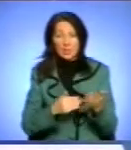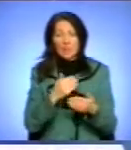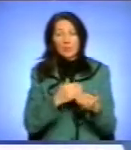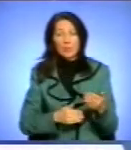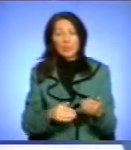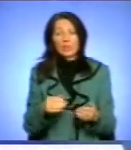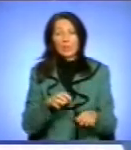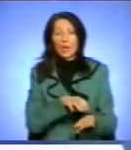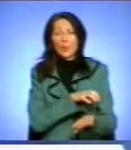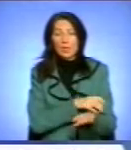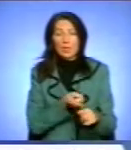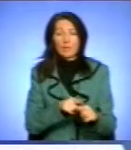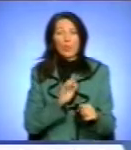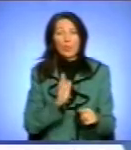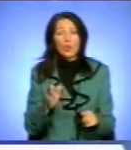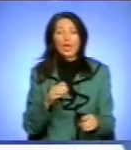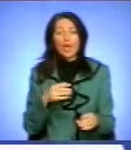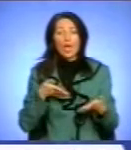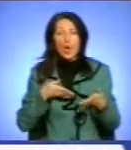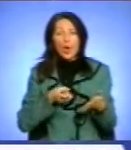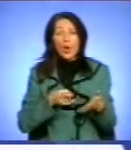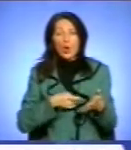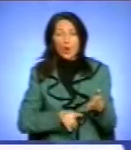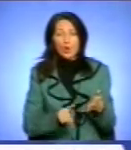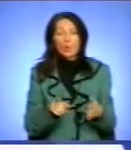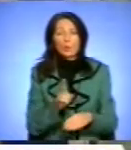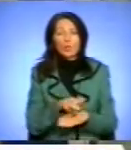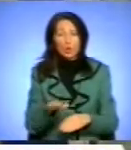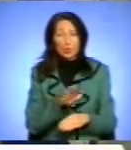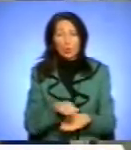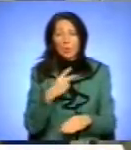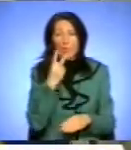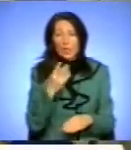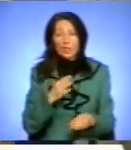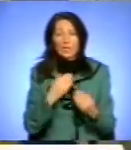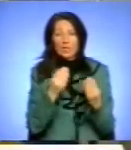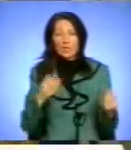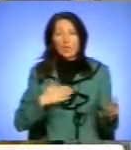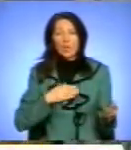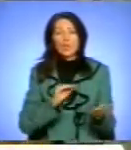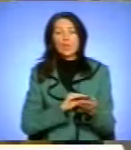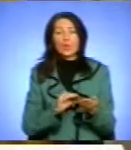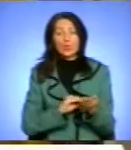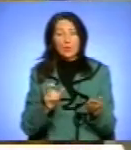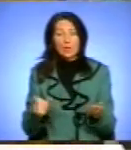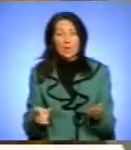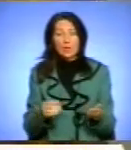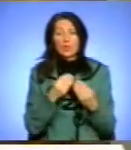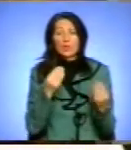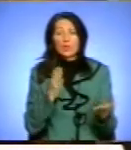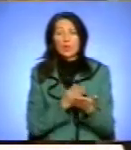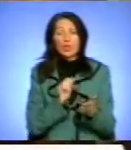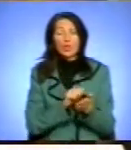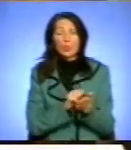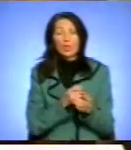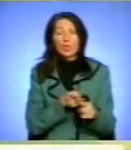із Тернопільщини. Бачили виставку наші кореспонденти. На виставці представлені матеріали, що відображають історію